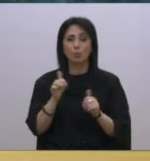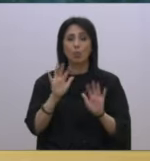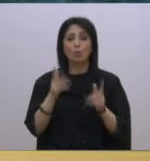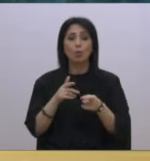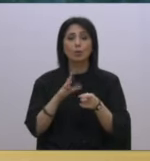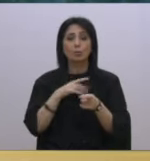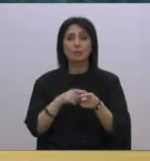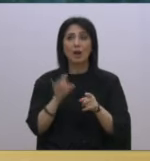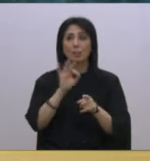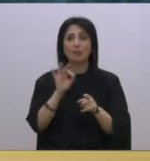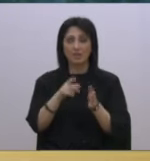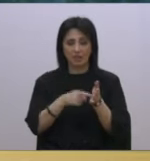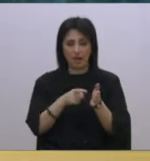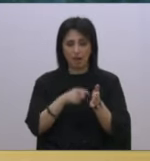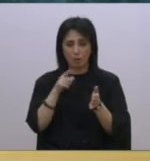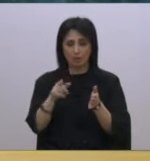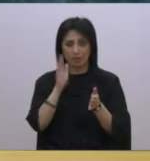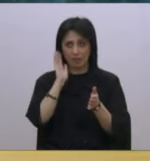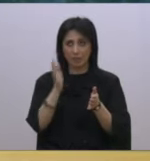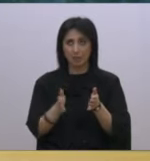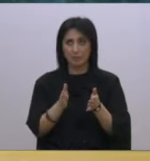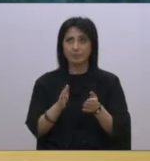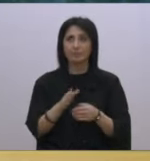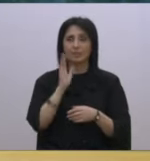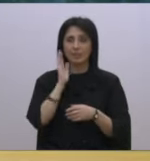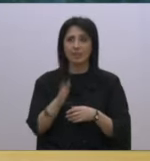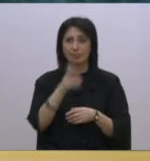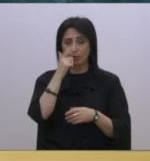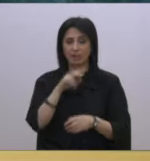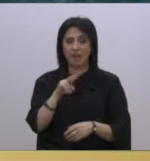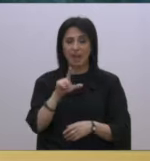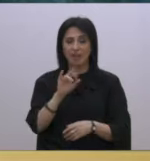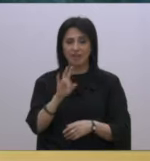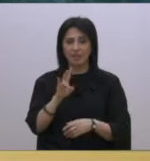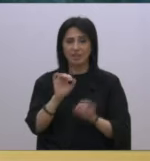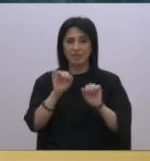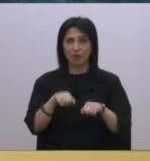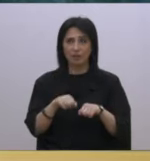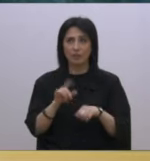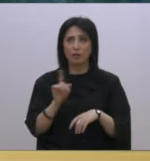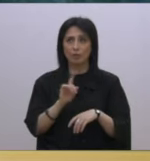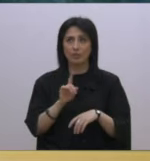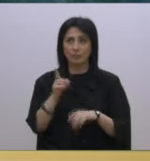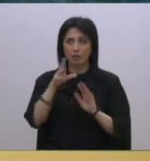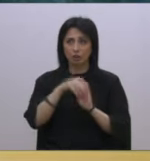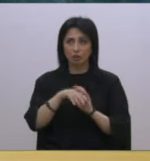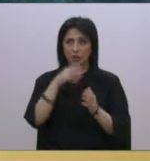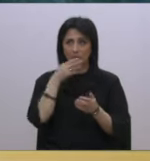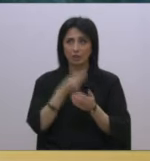мухта. Ама зе гаму дзие бац икнеба. Да икнеба батон Леван сашвале баром мачори